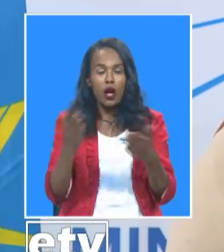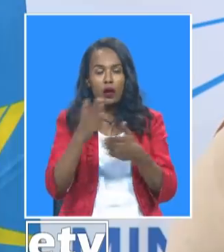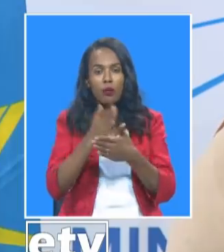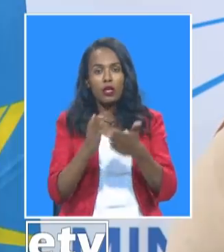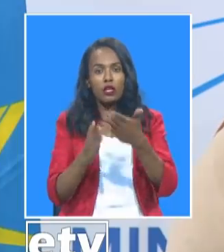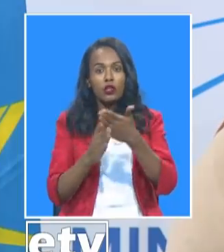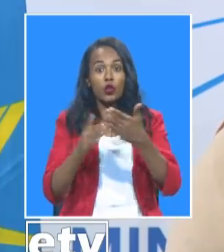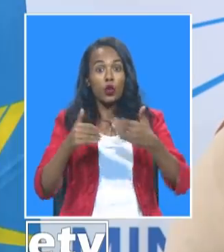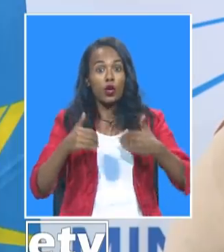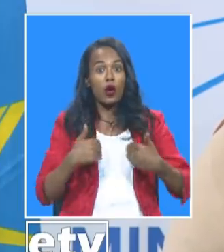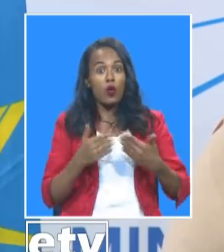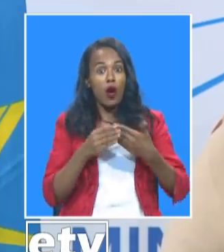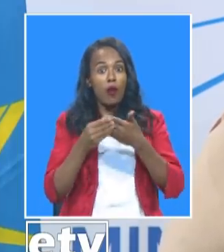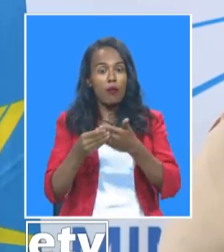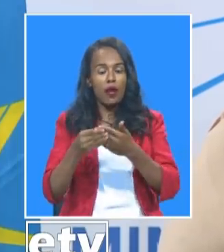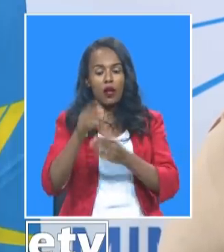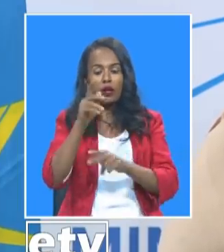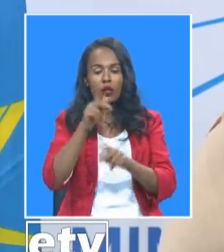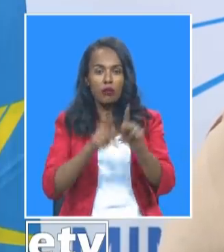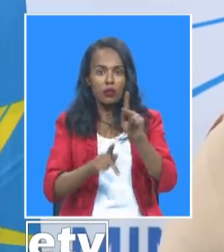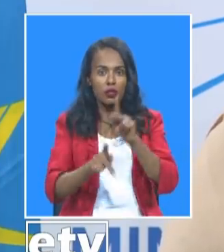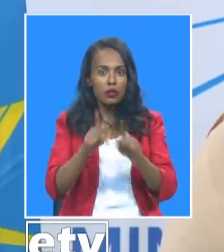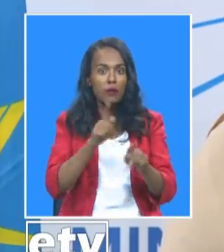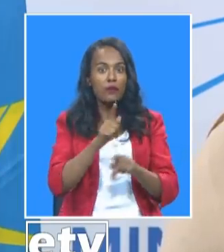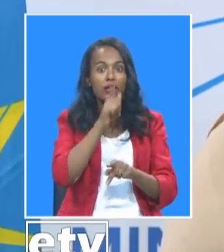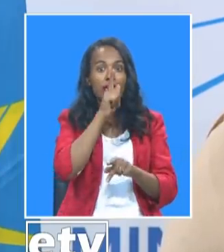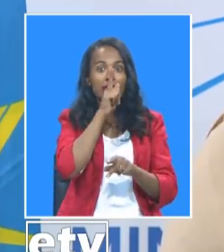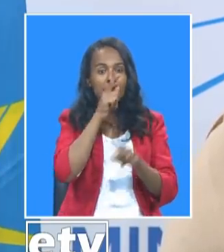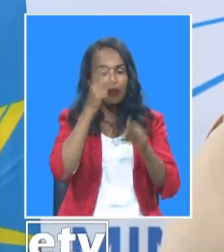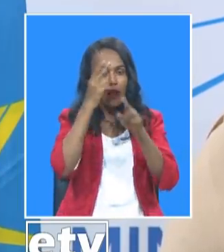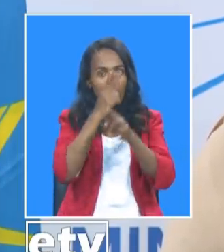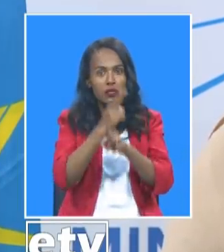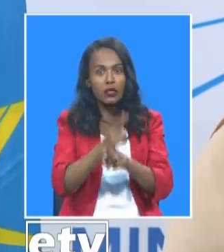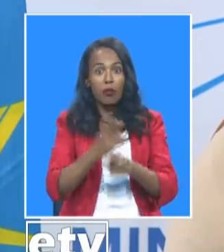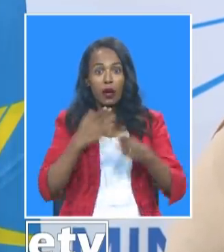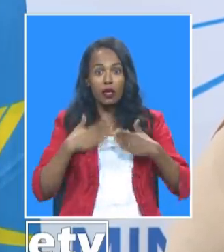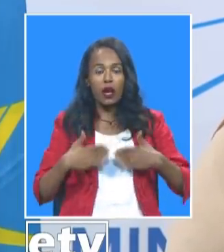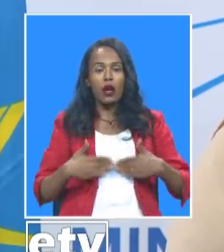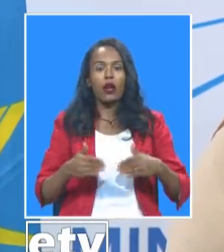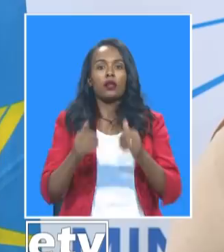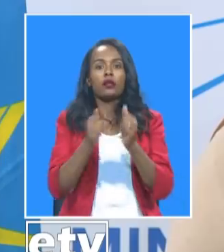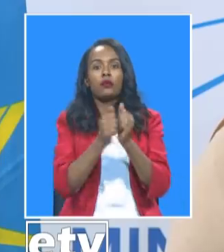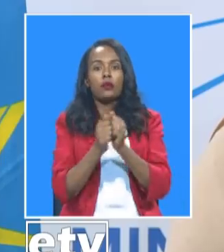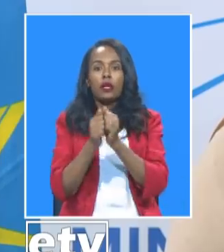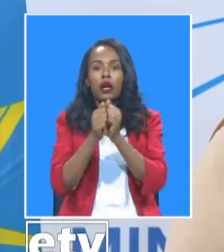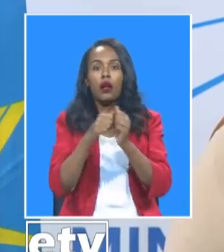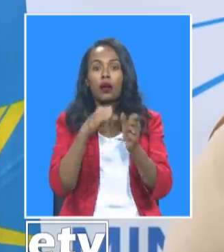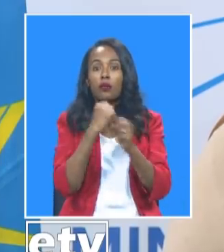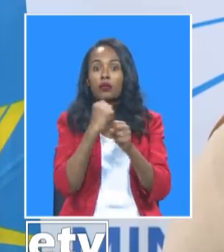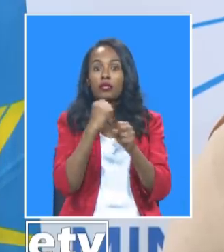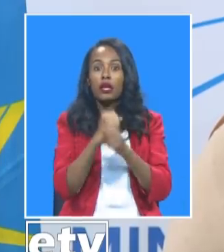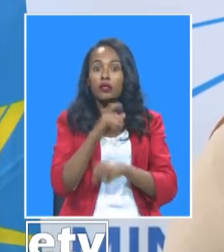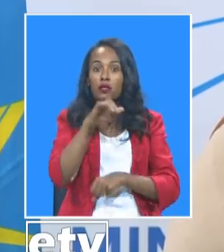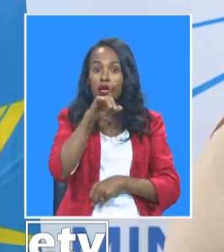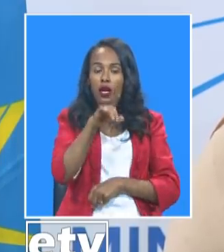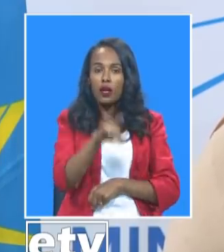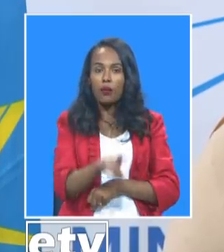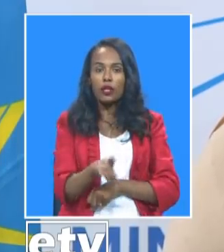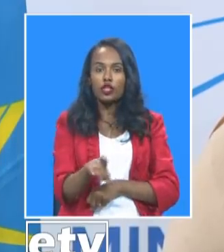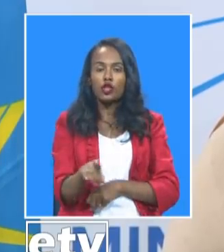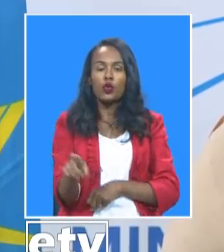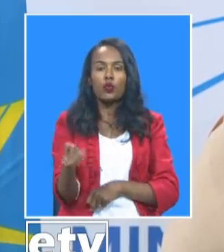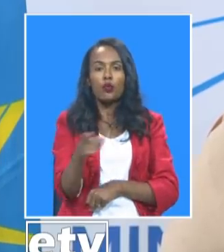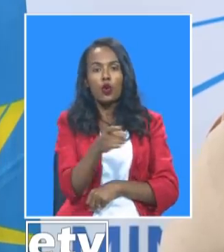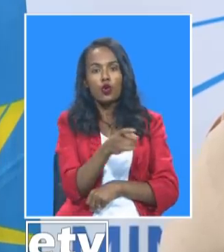በየደረጃ ያለው አመራር ህብረተሰብና የጸጥታ አስከባሪ አካላት በጋራ መስራት ያለባቸው መሆኑ